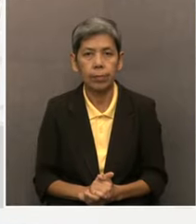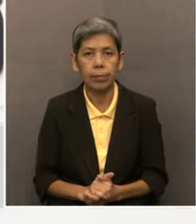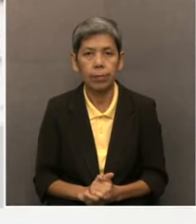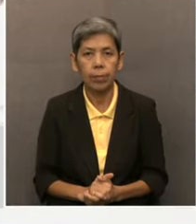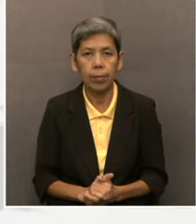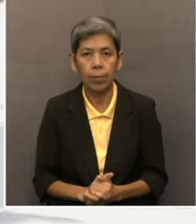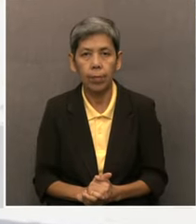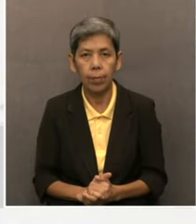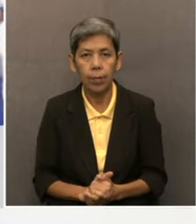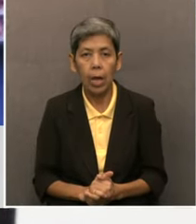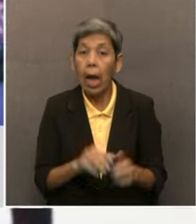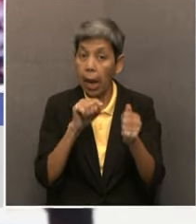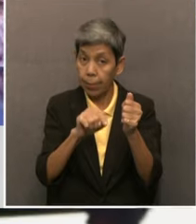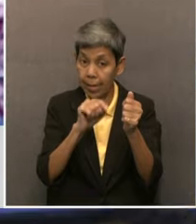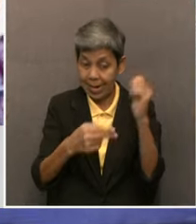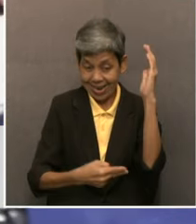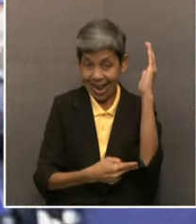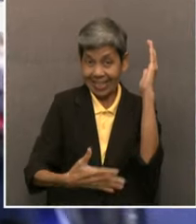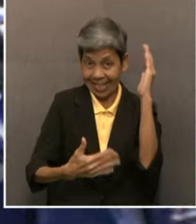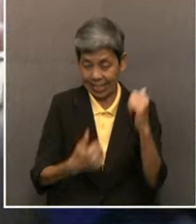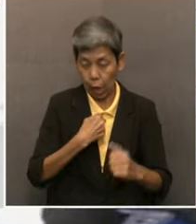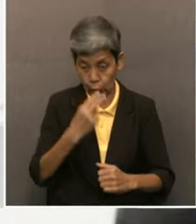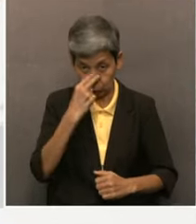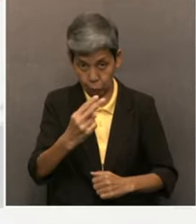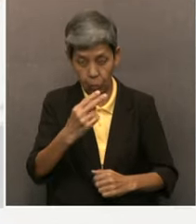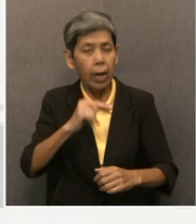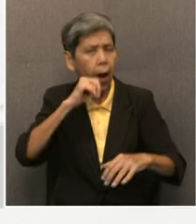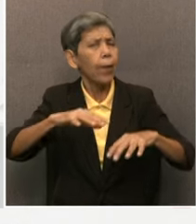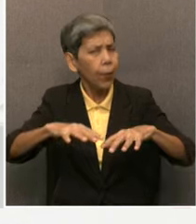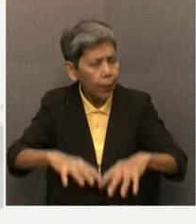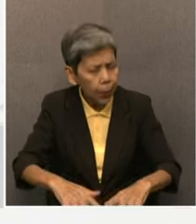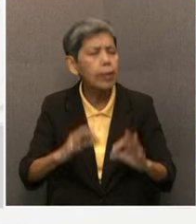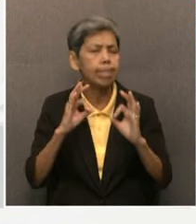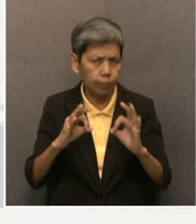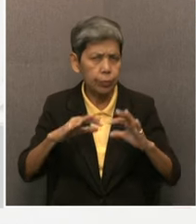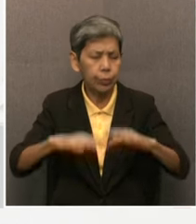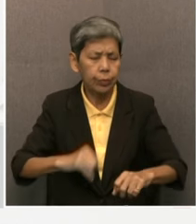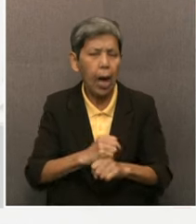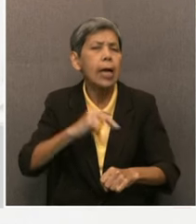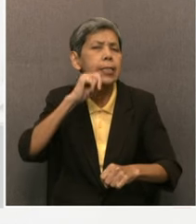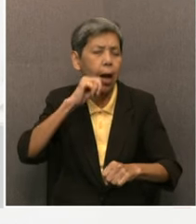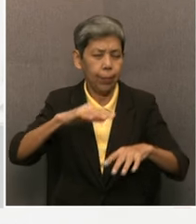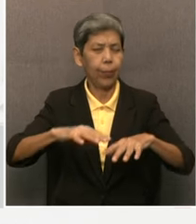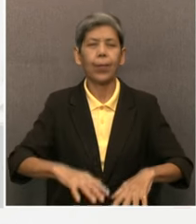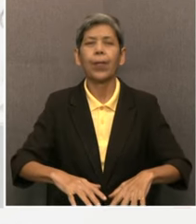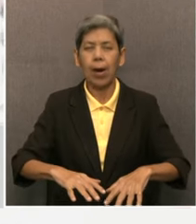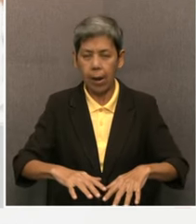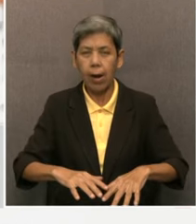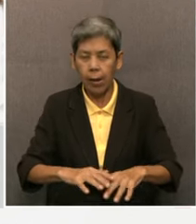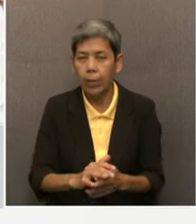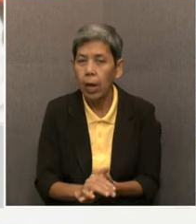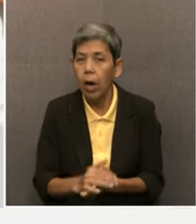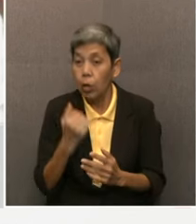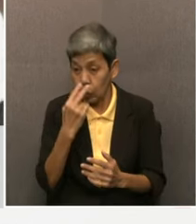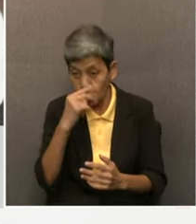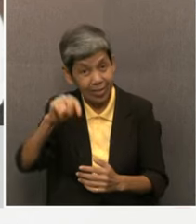นอกจากพื้นที่อำเภอหาดใหญ่แล้วนะคะที่สถานการณ์กลับเข้าสู่สภาวะปกติระดับน้ำลดลงอย่างต่อเนื่องก็รวมไปถึง